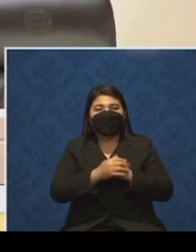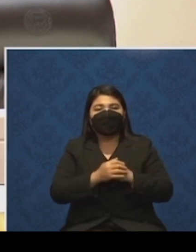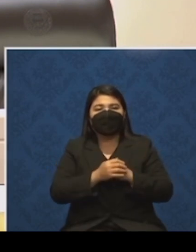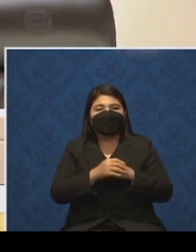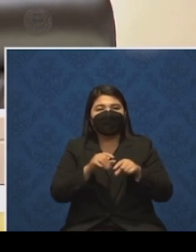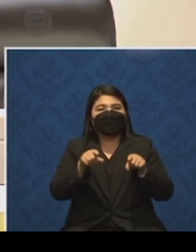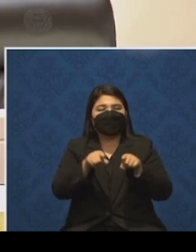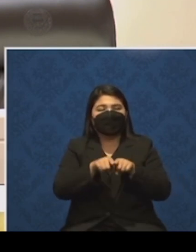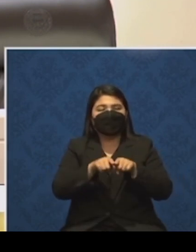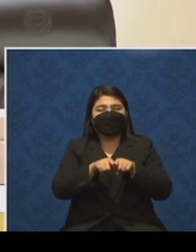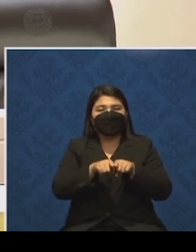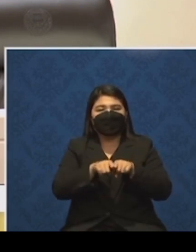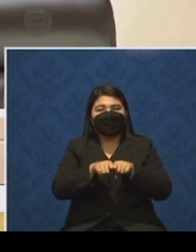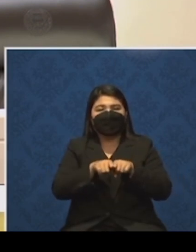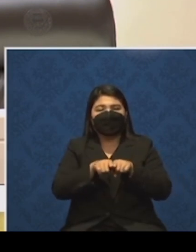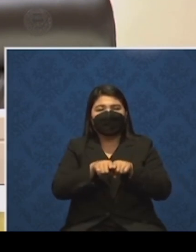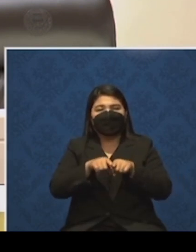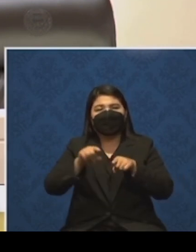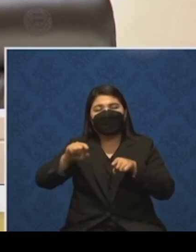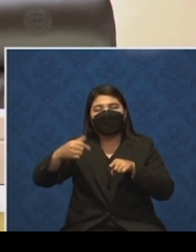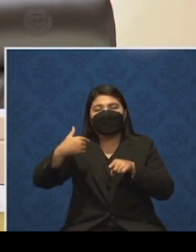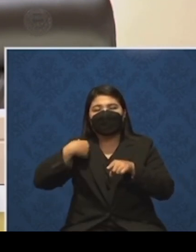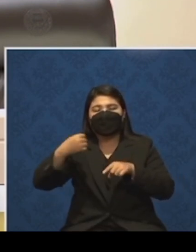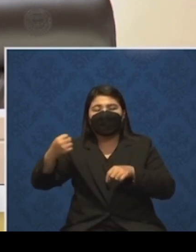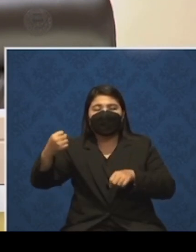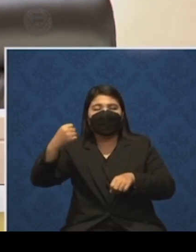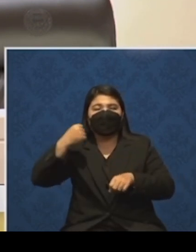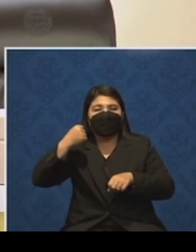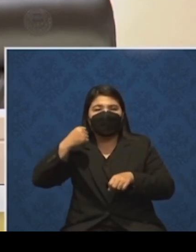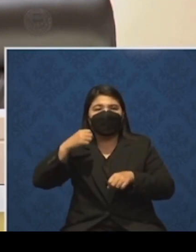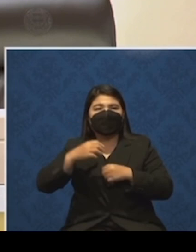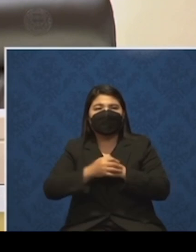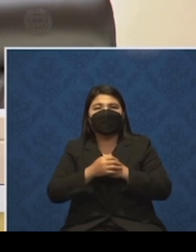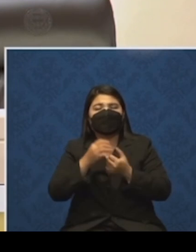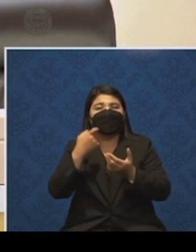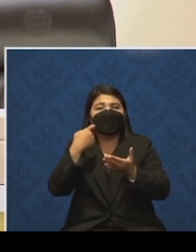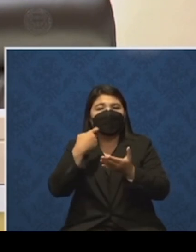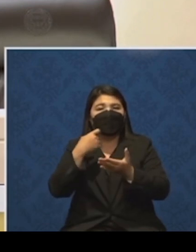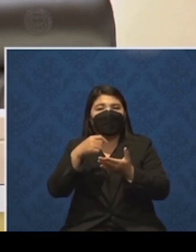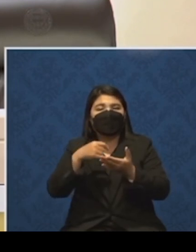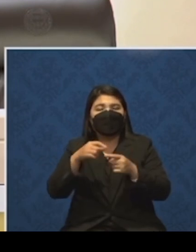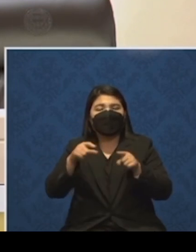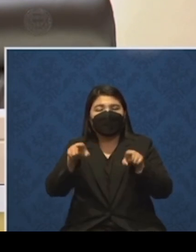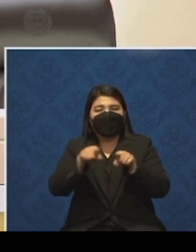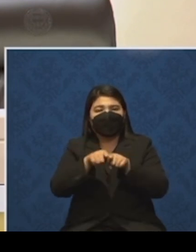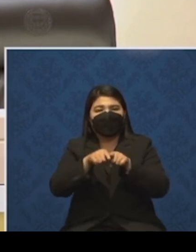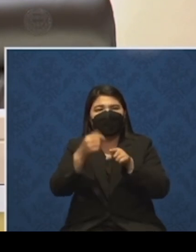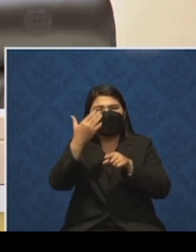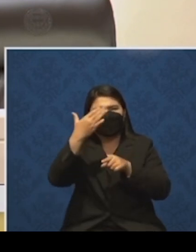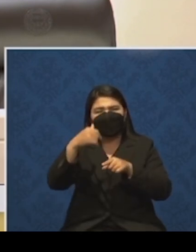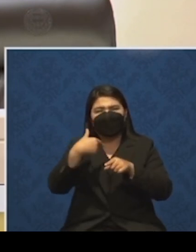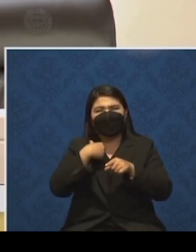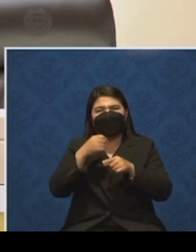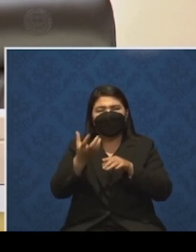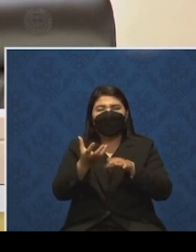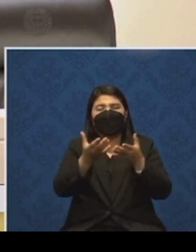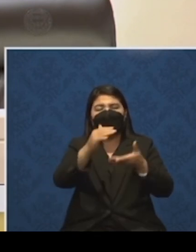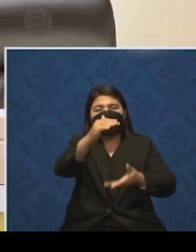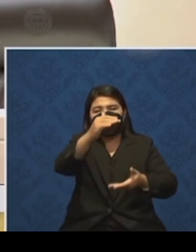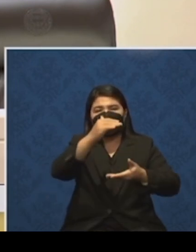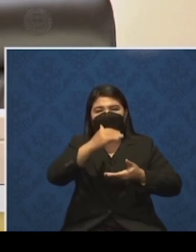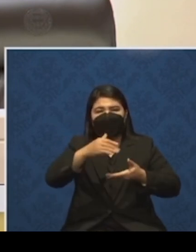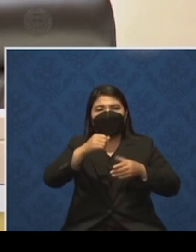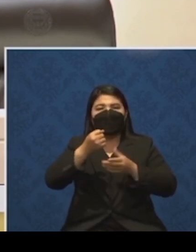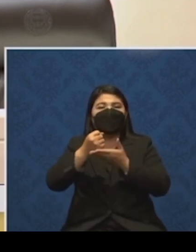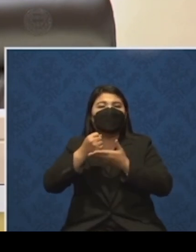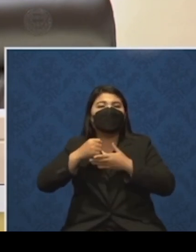การที่จะเป็นความมั่นคงแล้วก็สำคัญก็คือว่าเป็นการลดการนำเข้าก็ต้องดูเพราะว่าใน